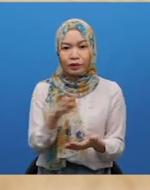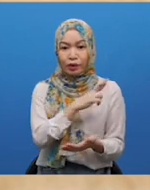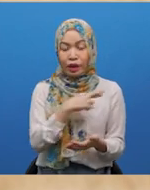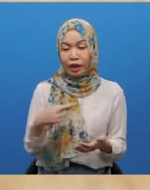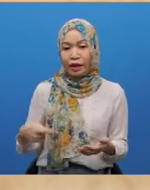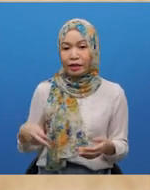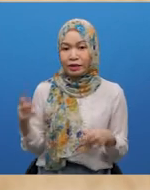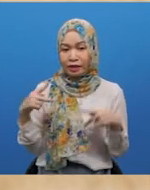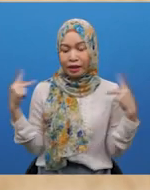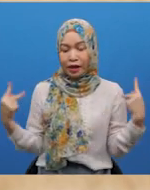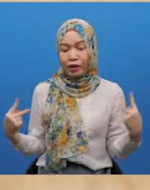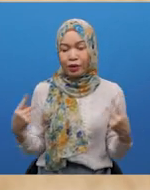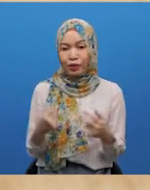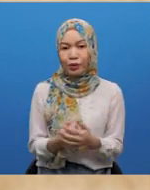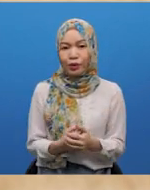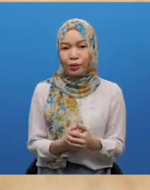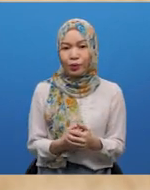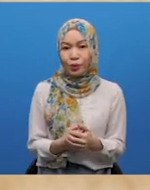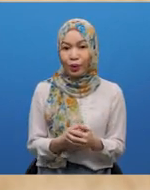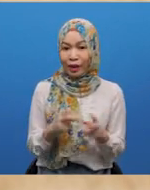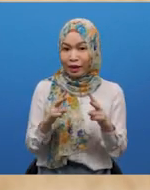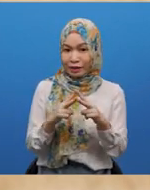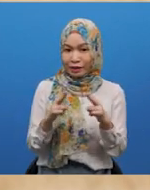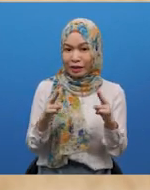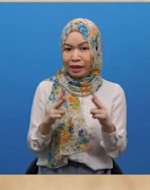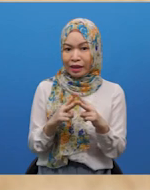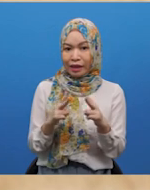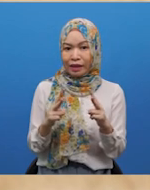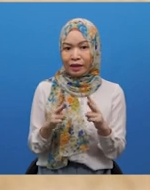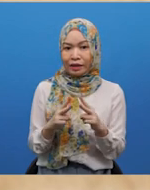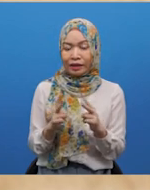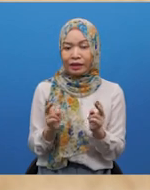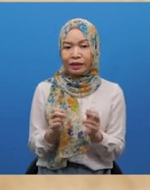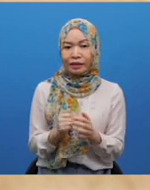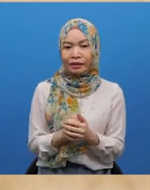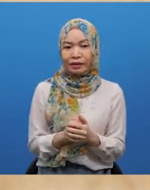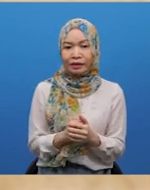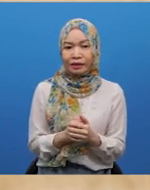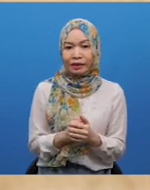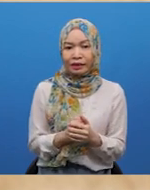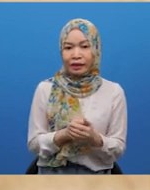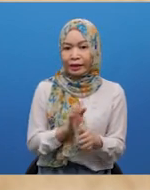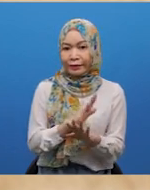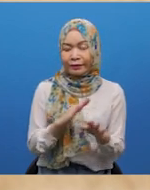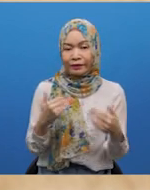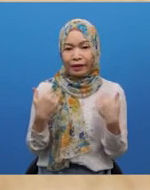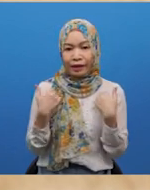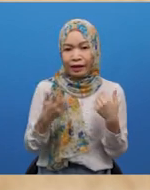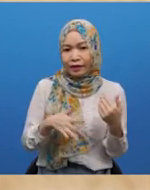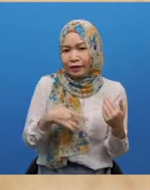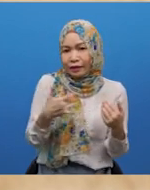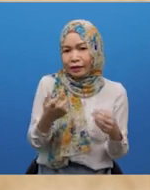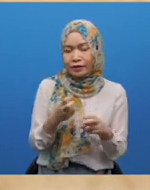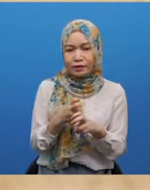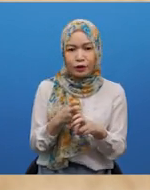merasai susah, entah pada esok dan lusa.